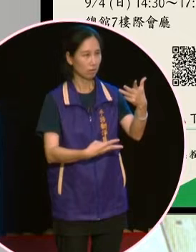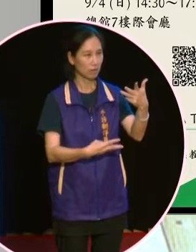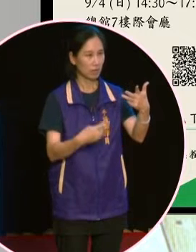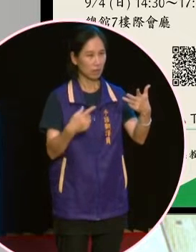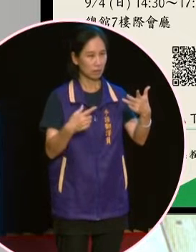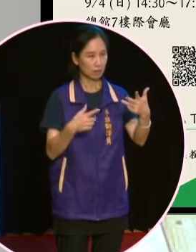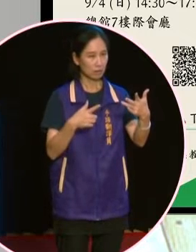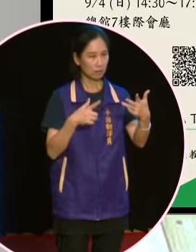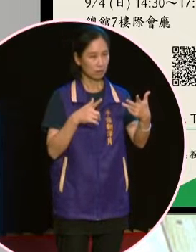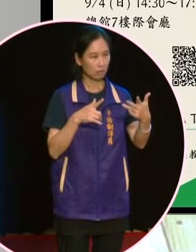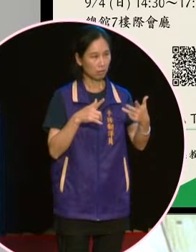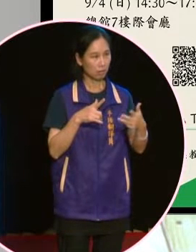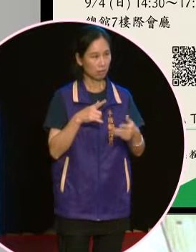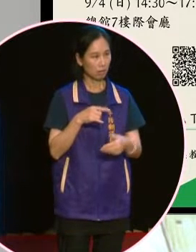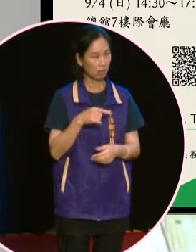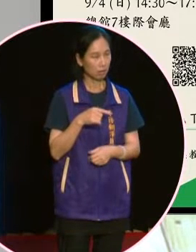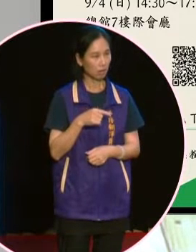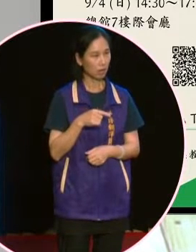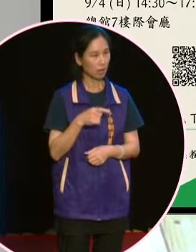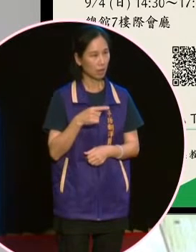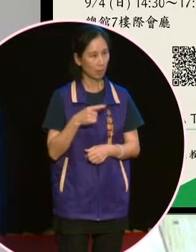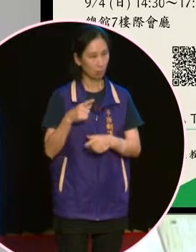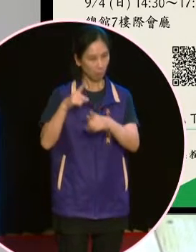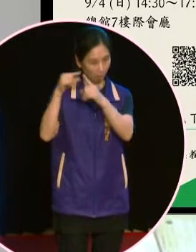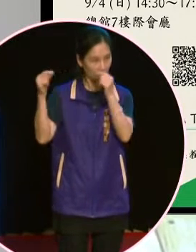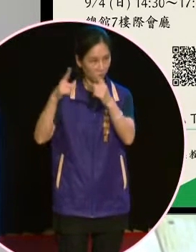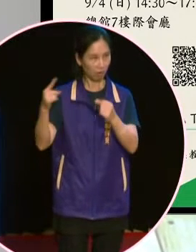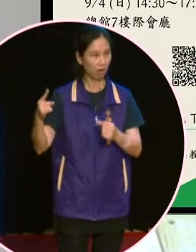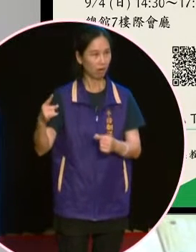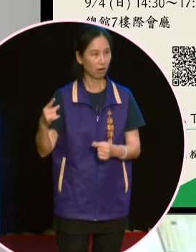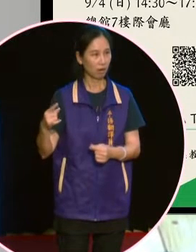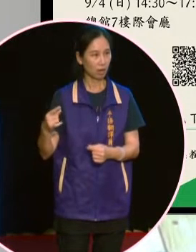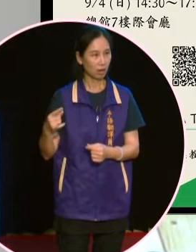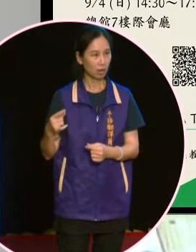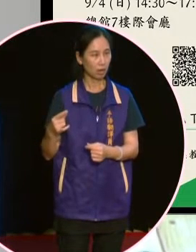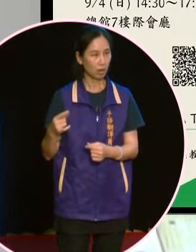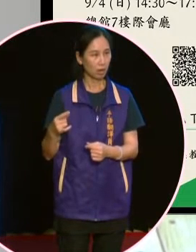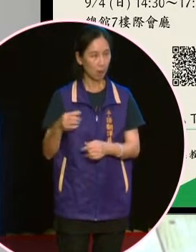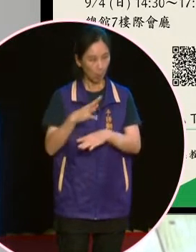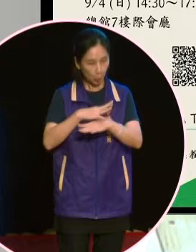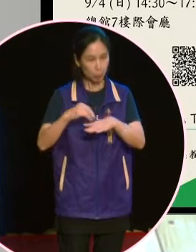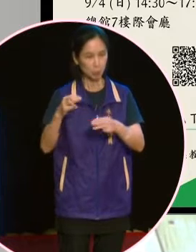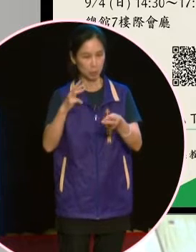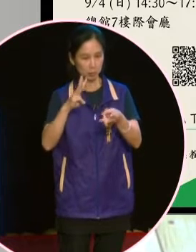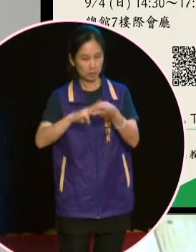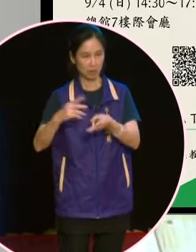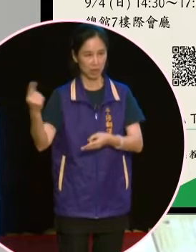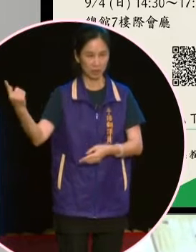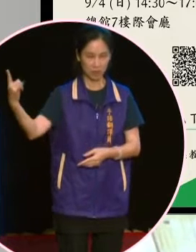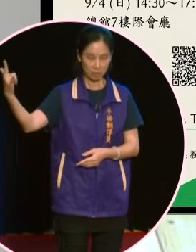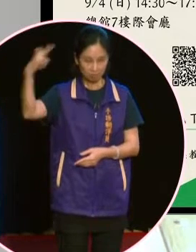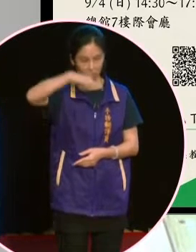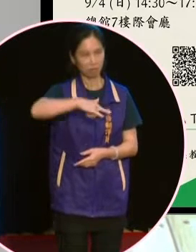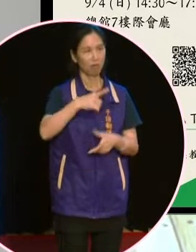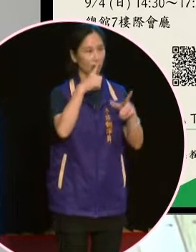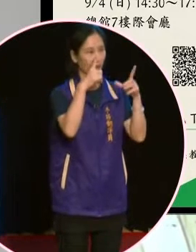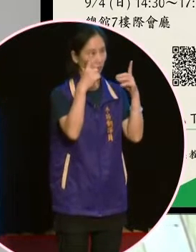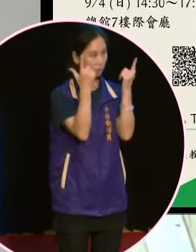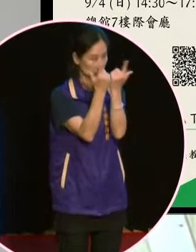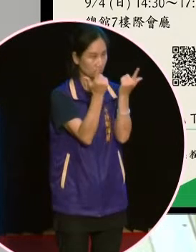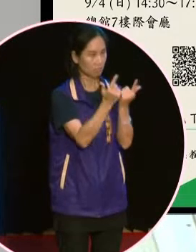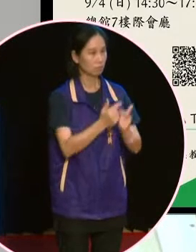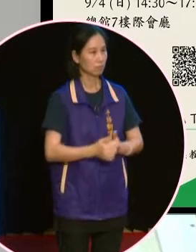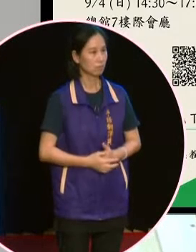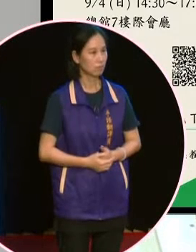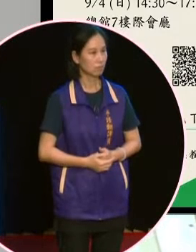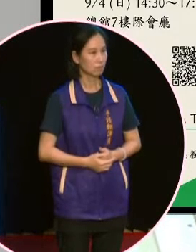到台北，从这个日本羽田机场到台北来。那就我从那